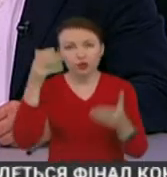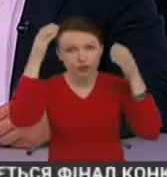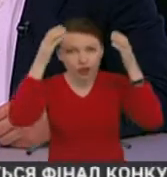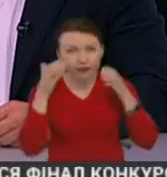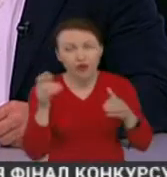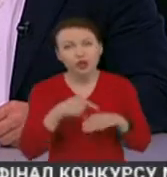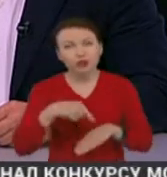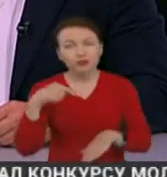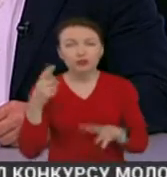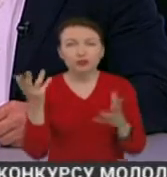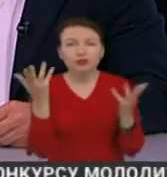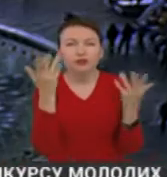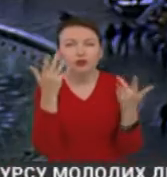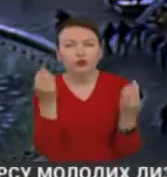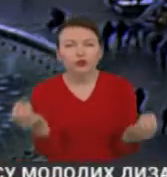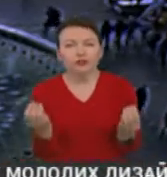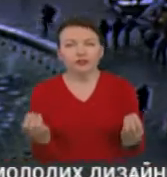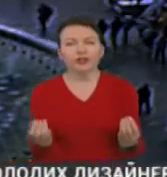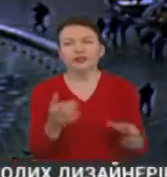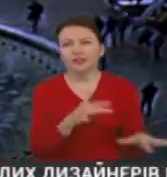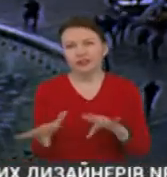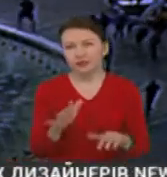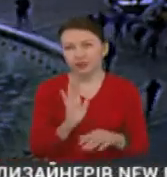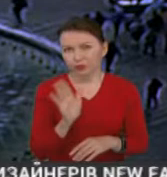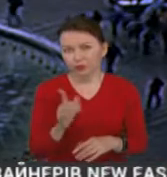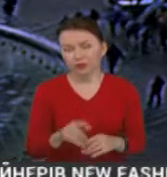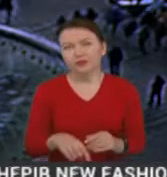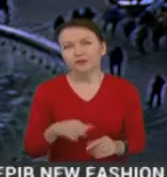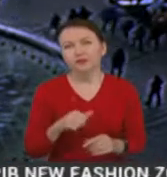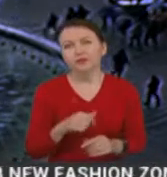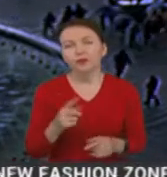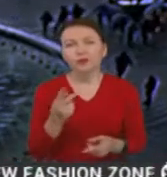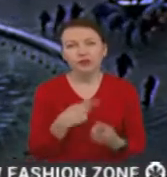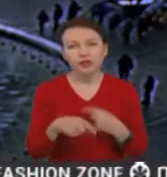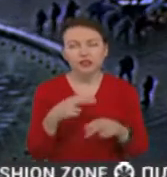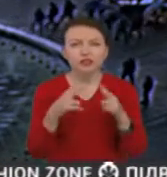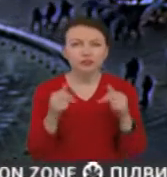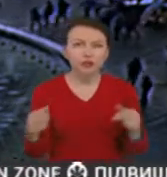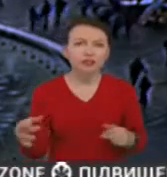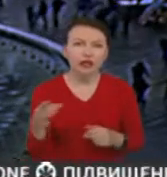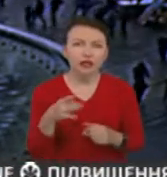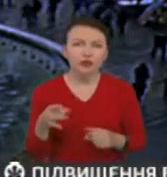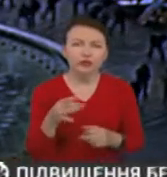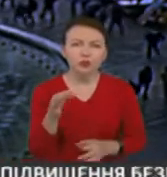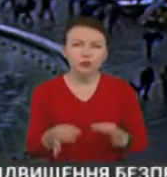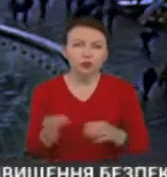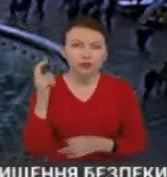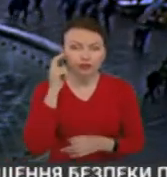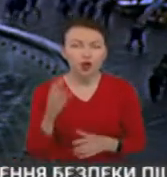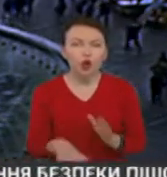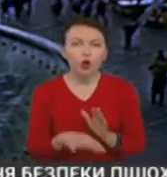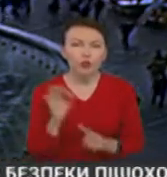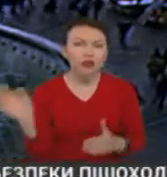повністю колорит дійства, що буде відбуватися. Тим не менше, ми повертаємось зараз у Дніпровський районний суд Києва. Там саме